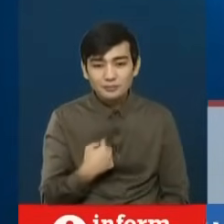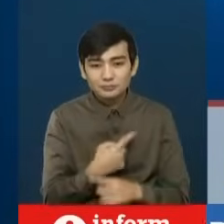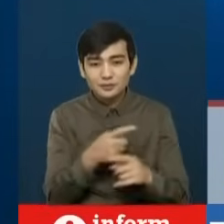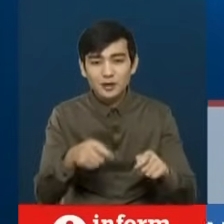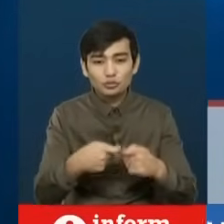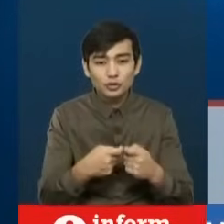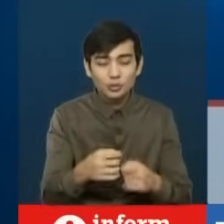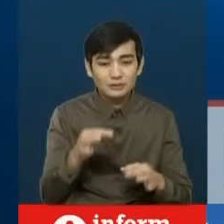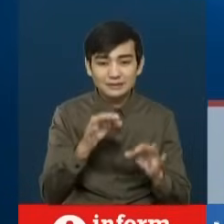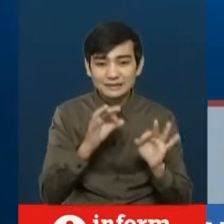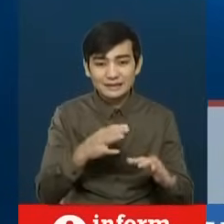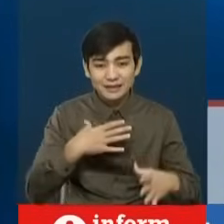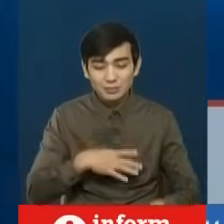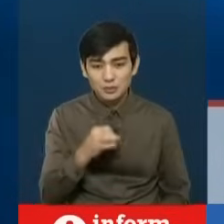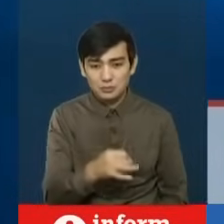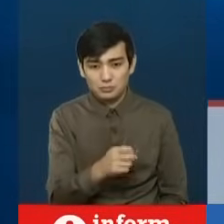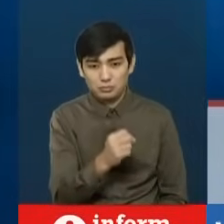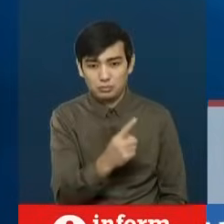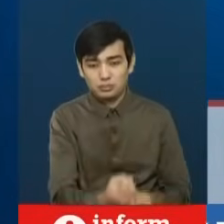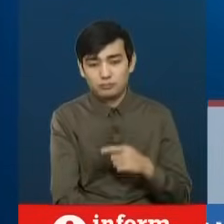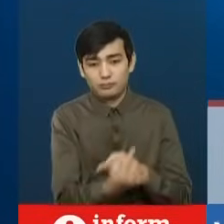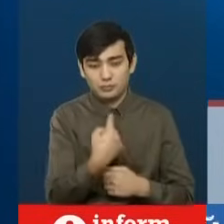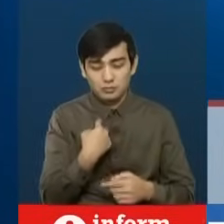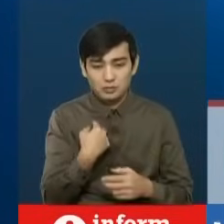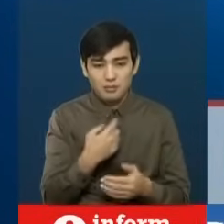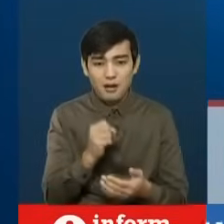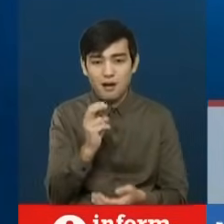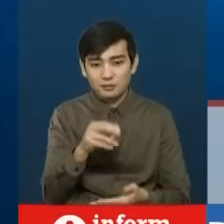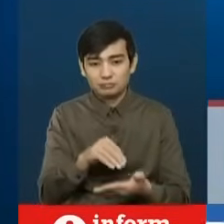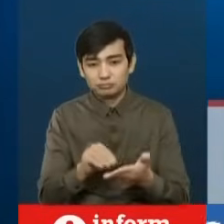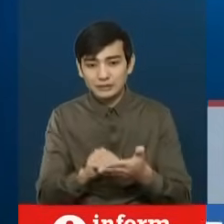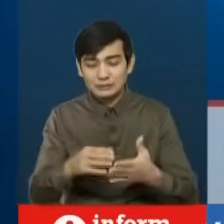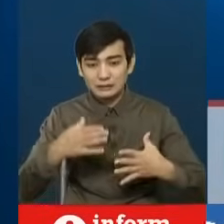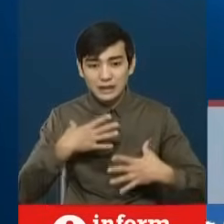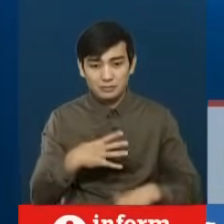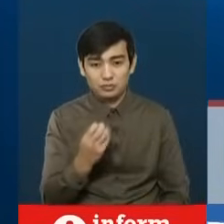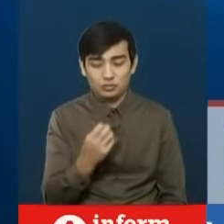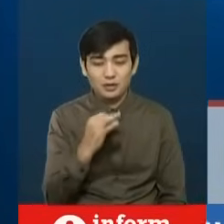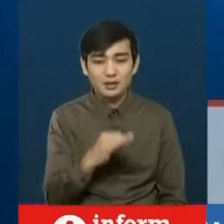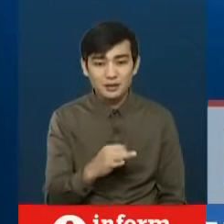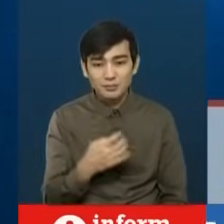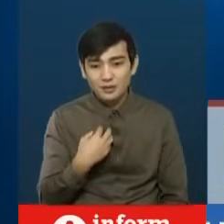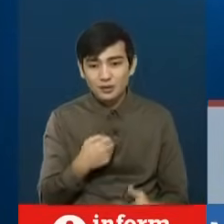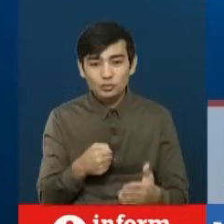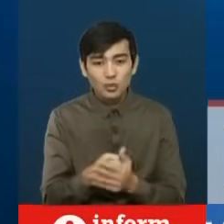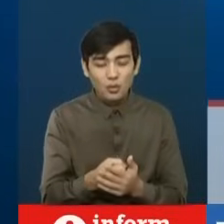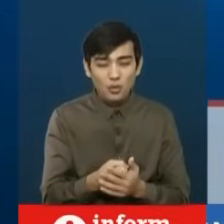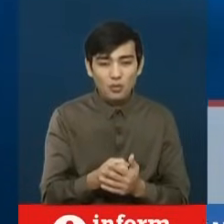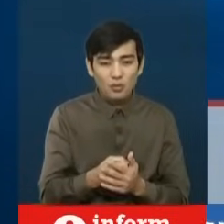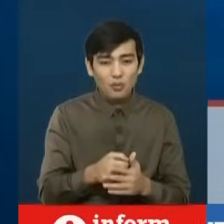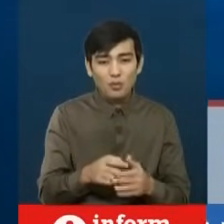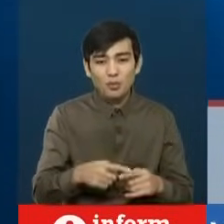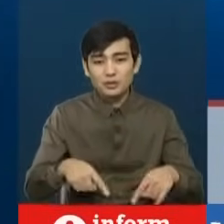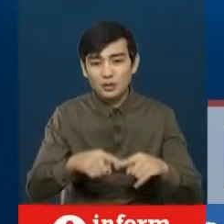претензии Они на сегодняшний день не могут лечь поскольку мы ещё не внесли акты надзора поэтому и не доводили до отдела образования по